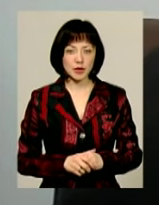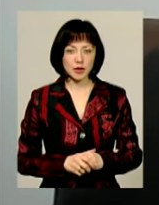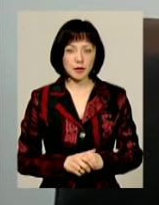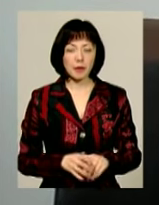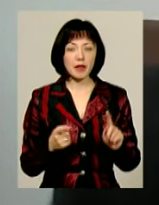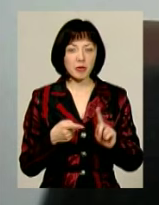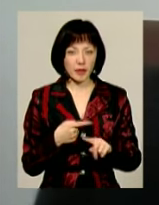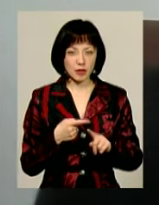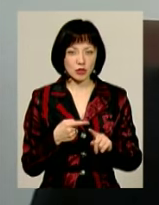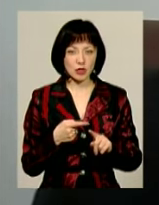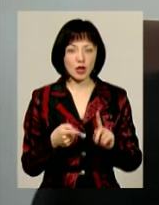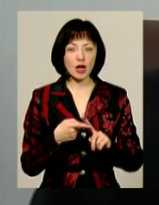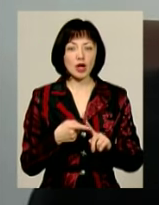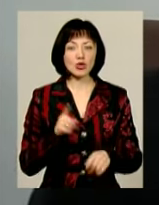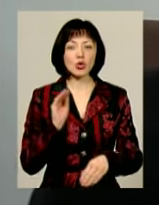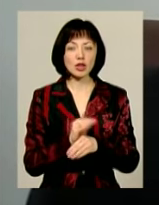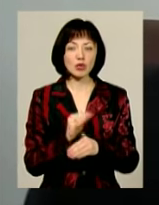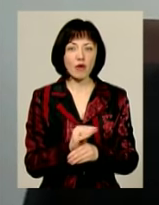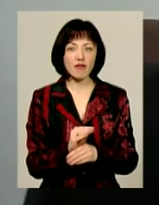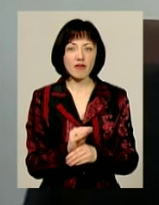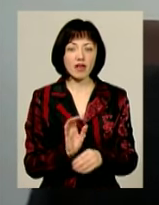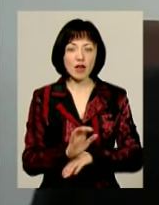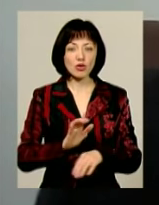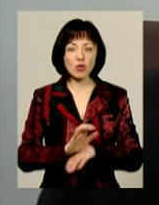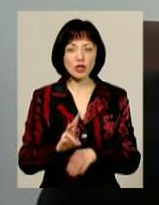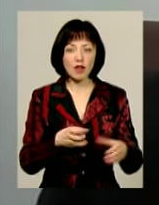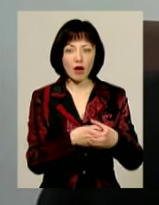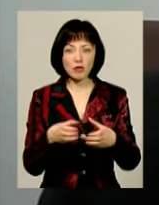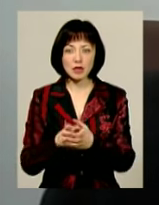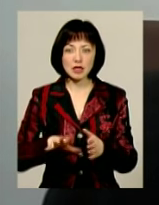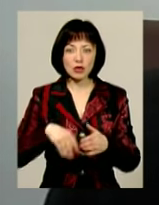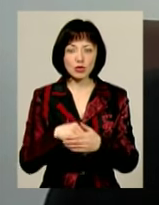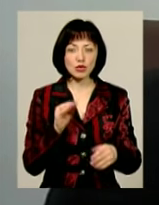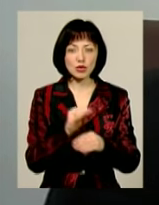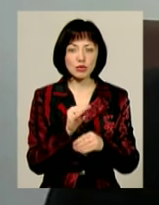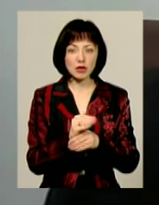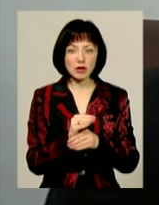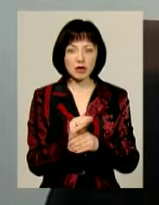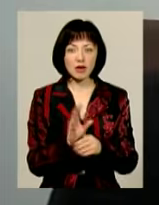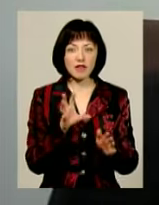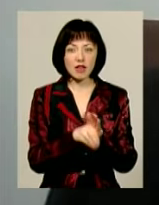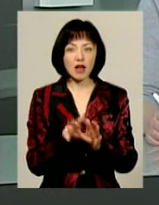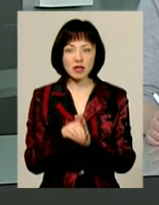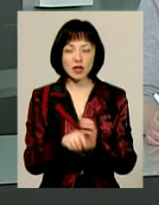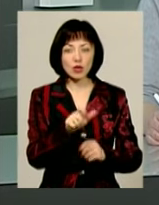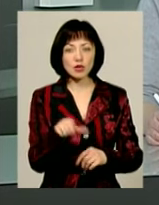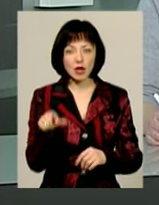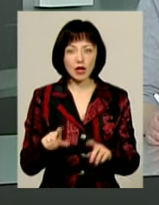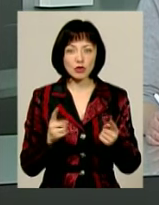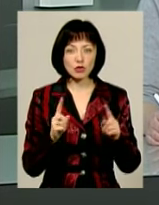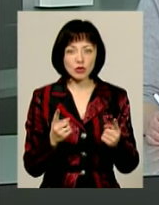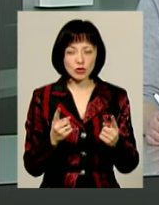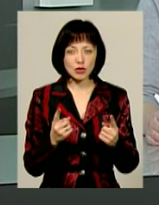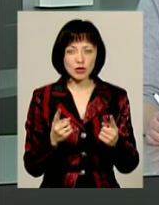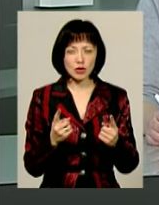Значить, перше, додаткові надходження на громади йдуть за рахунок додаткових вкладань людей, тому що в